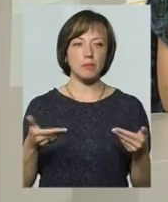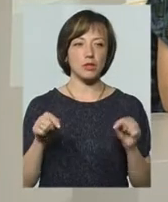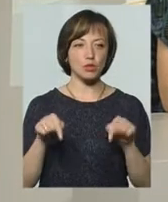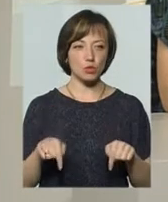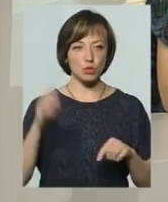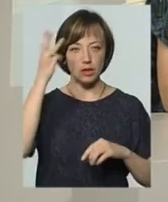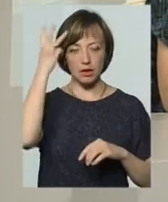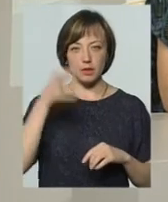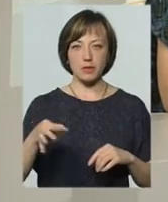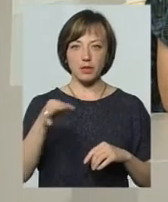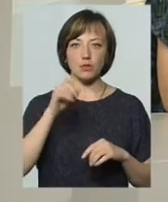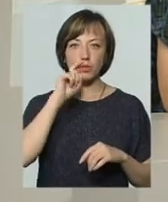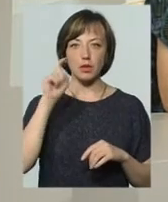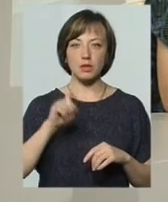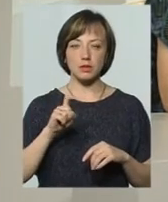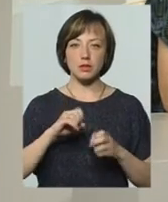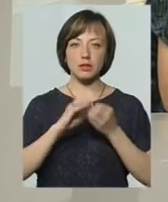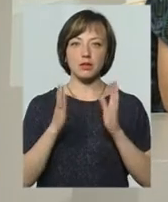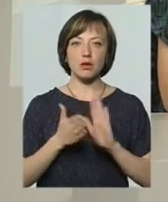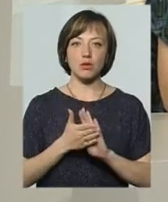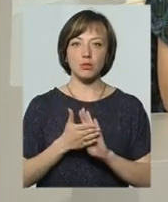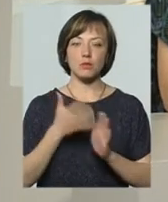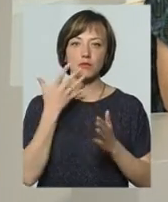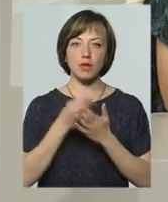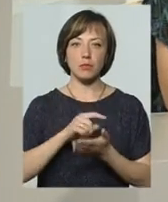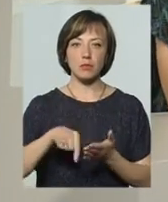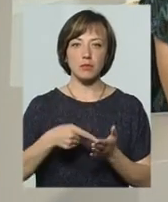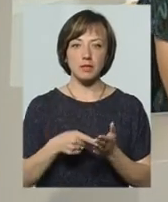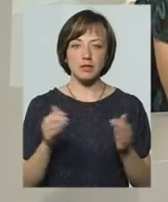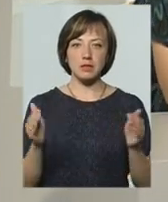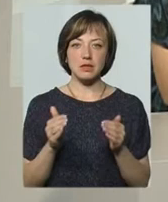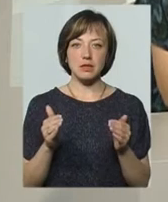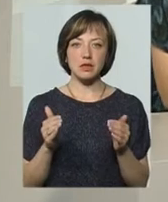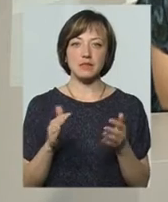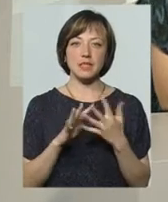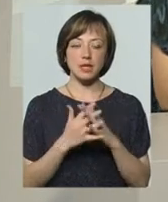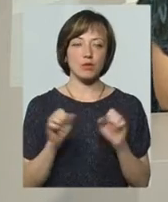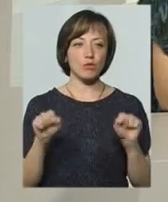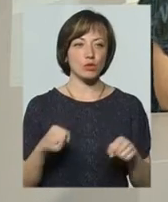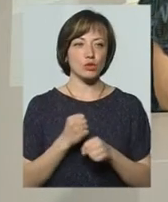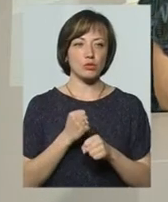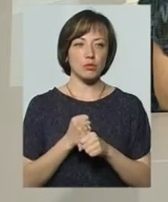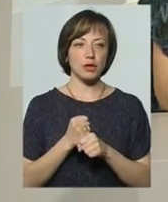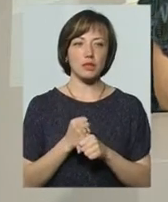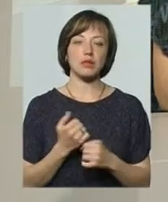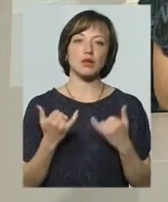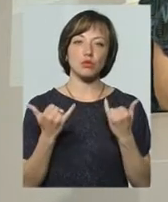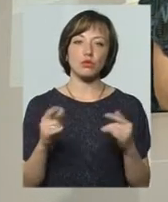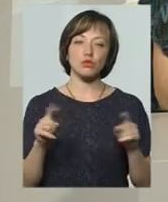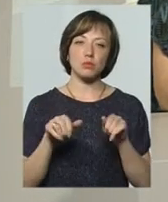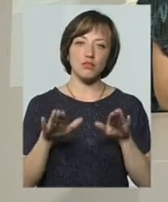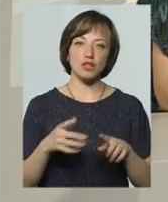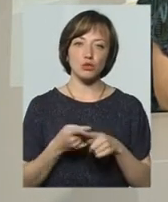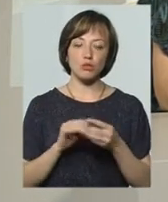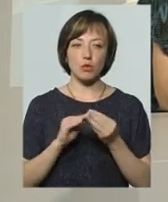на Хмельниччині, в Україні, загалом кожен в своєму місті, містечку, невеличкому селі може зробити локально для того, аби вирішити